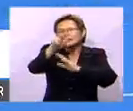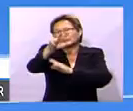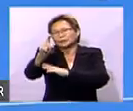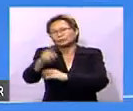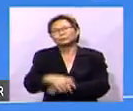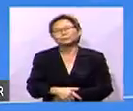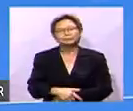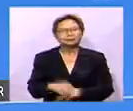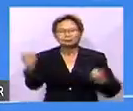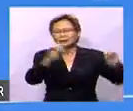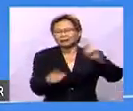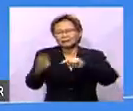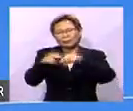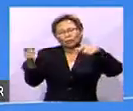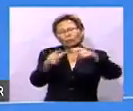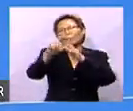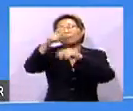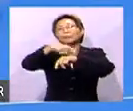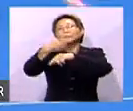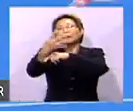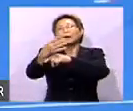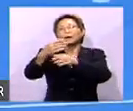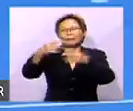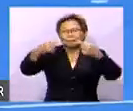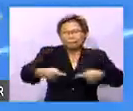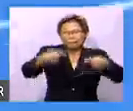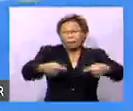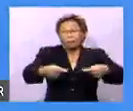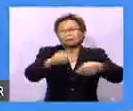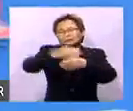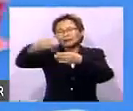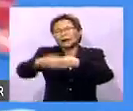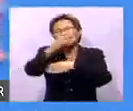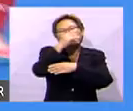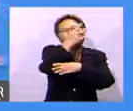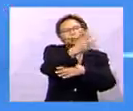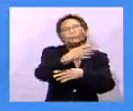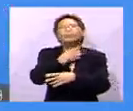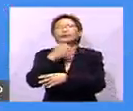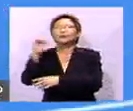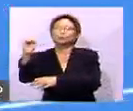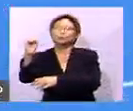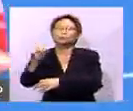ke-31. Tiada tambahan gol di suku keempat dan perlawanan tamat dengan keputusan Melaka 2, Perak 0.